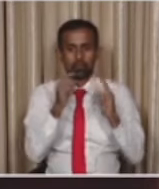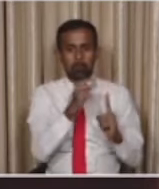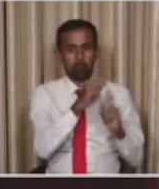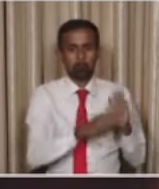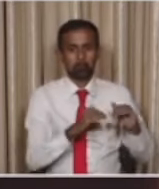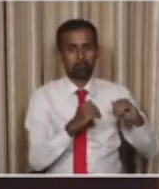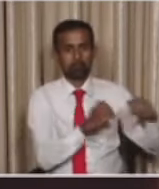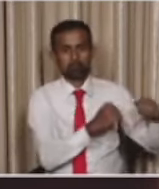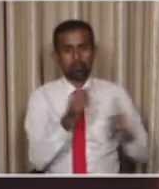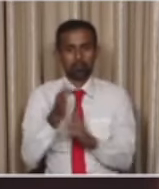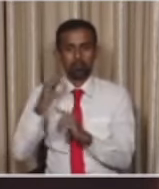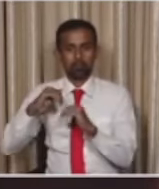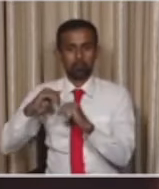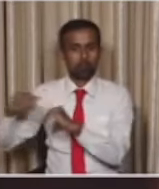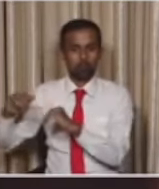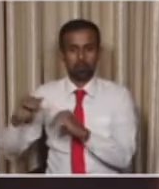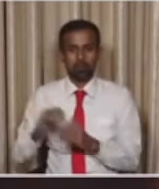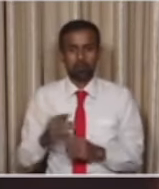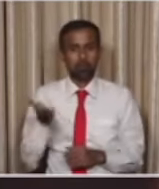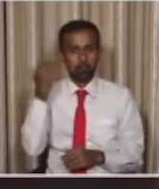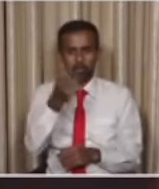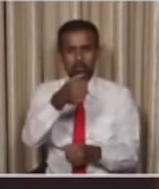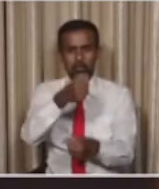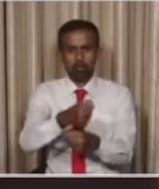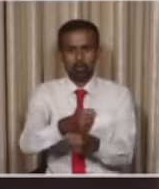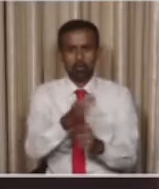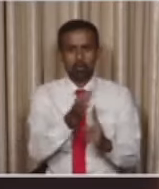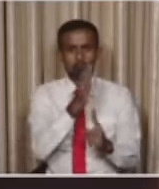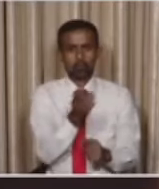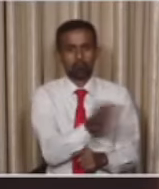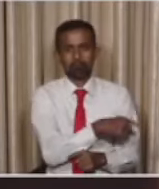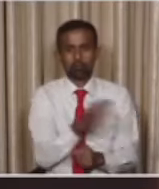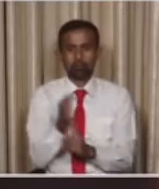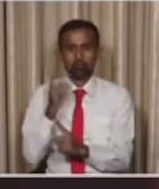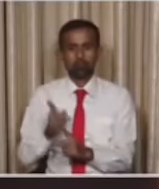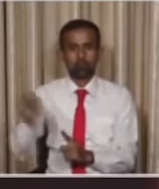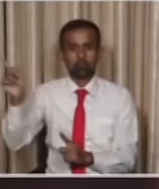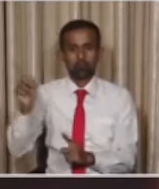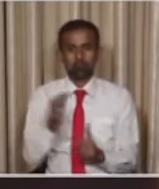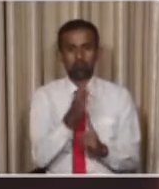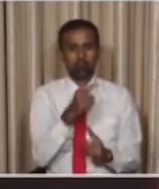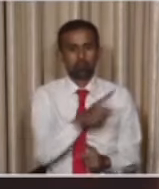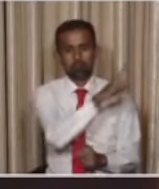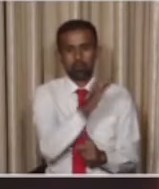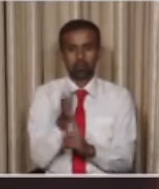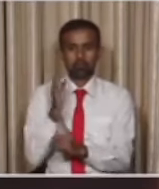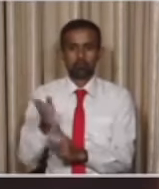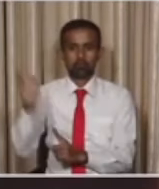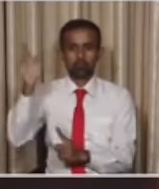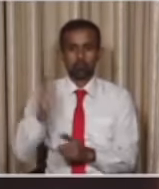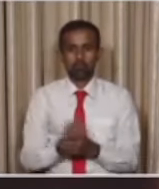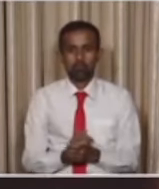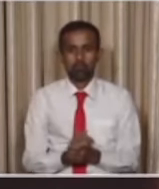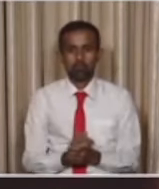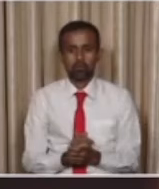එක පැත්තකට අදින් නැහැ ජනාධිපති එක පැත්තකට අදින් නැහැ පහුගිය කාලේ ඕගොල්ලෝගේ ආණ්ඩුවේ අගමැති එක පැත්තකට යනවා ජනාධිපති එක පැත්තකට යනවා අගමැති එක පැත්තකට යනවා ජනාධිපති එක පැත්තකට යනවා මොකද